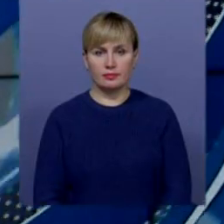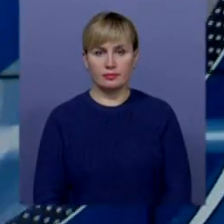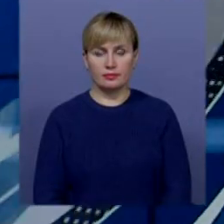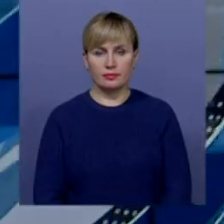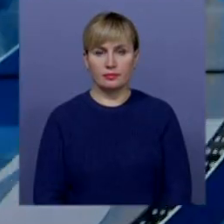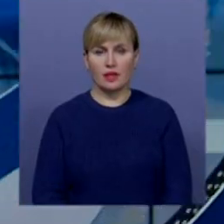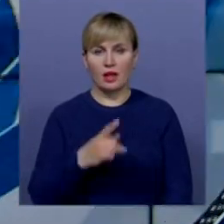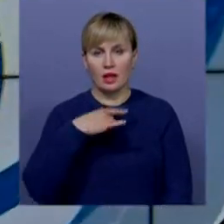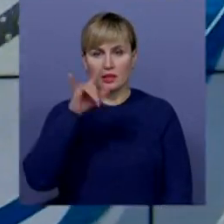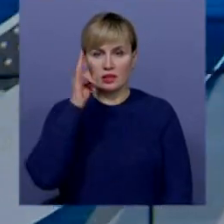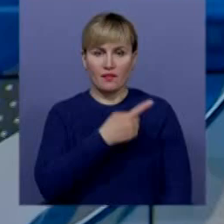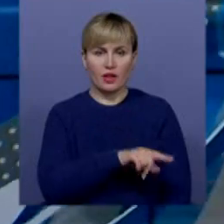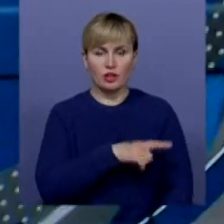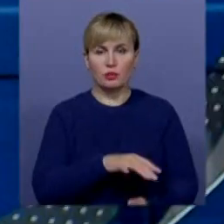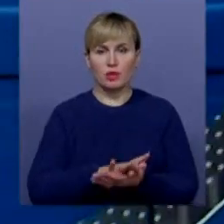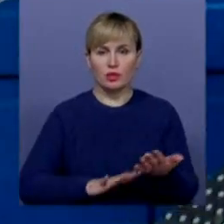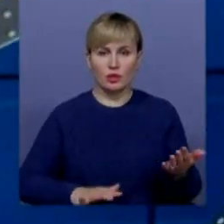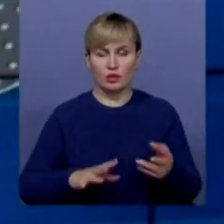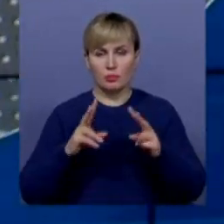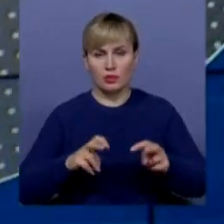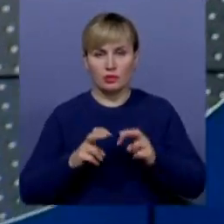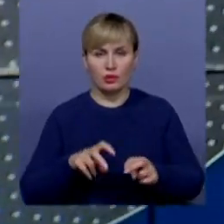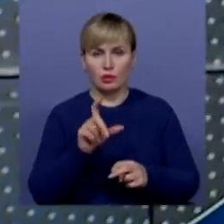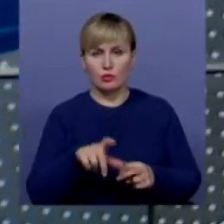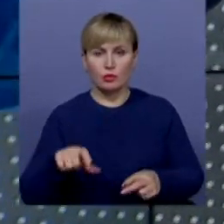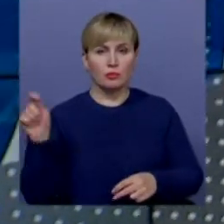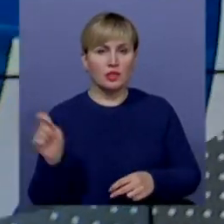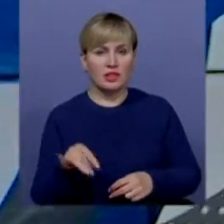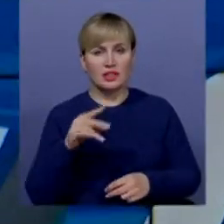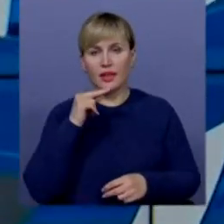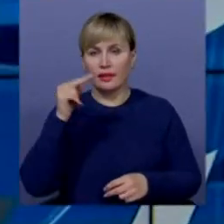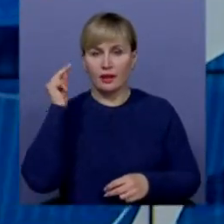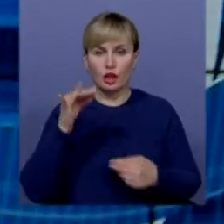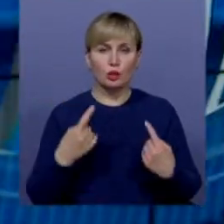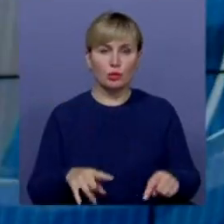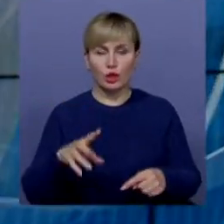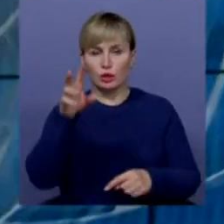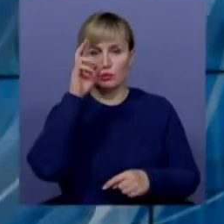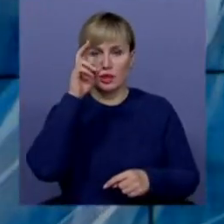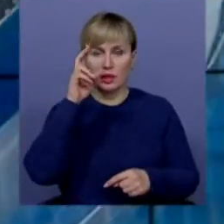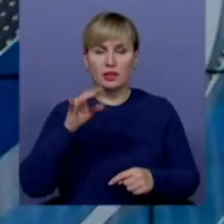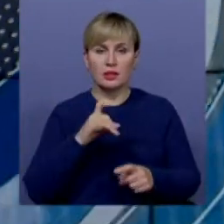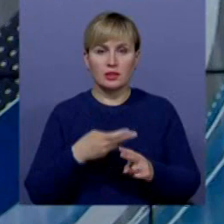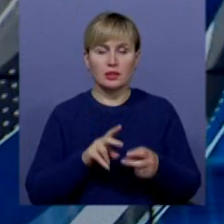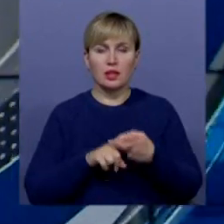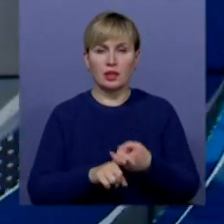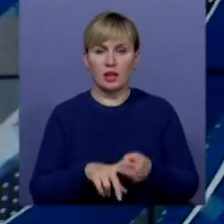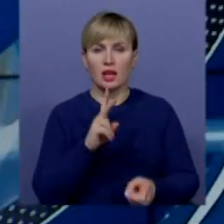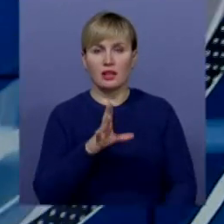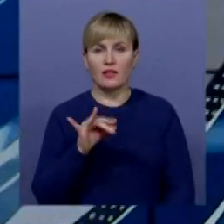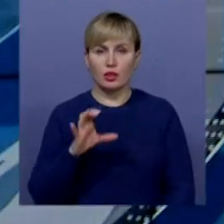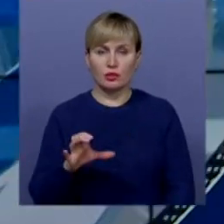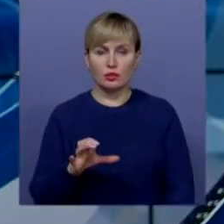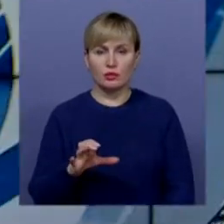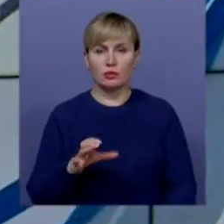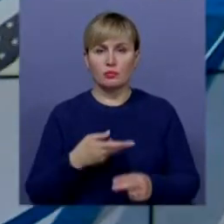Тем временем казахстанские врачи продолжают мониторить пассажиров, прибывающих из Китая и других государств из-за эпидемии коронавируса.